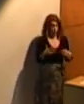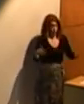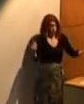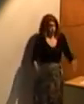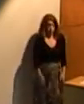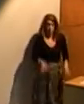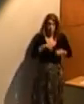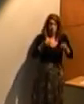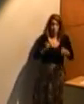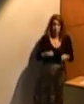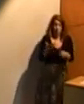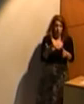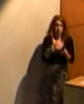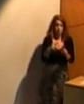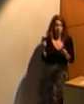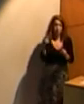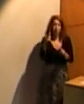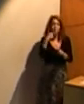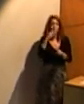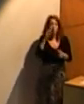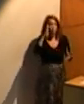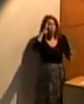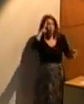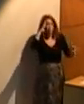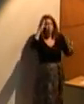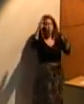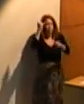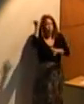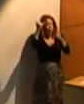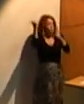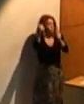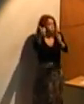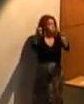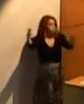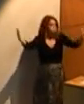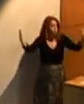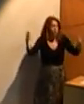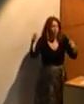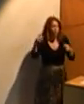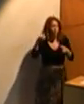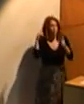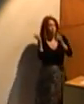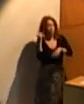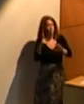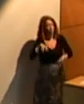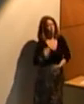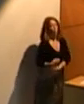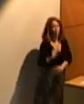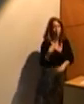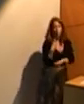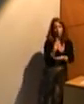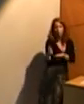ça demande une vous parle de vertigineux madame vertigineux et parfois qu'ils peuvent nous nous étourdir nous faire tomber